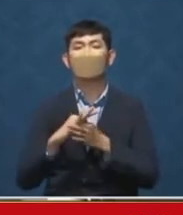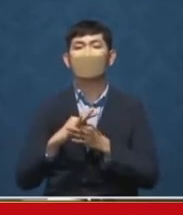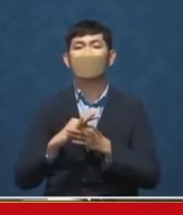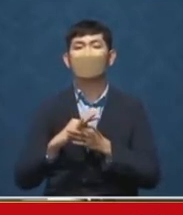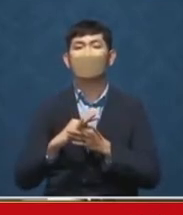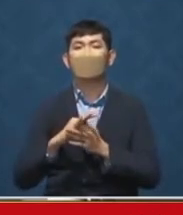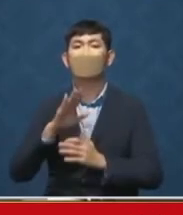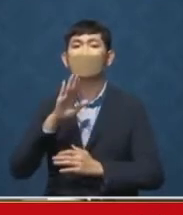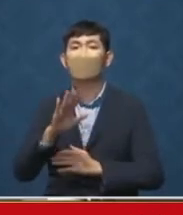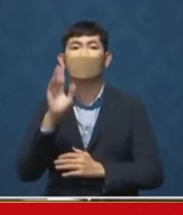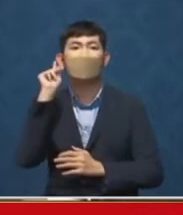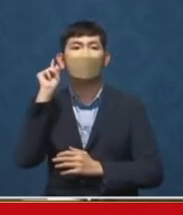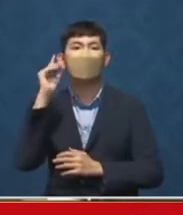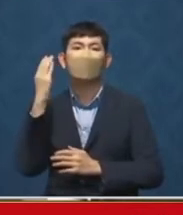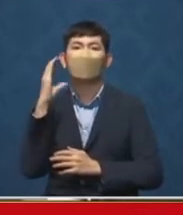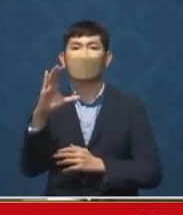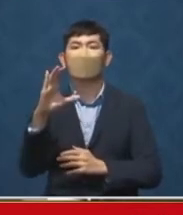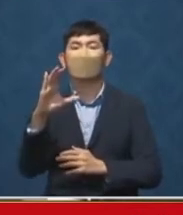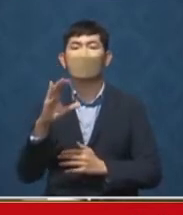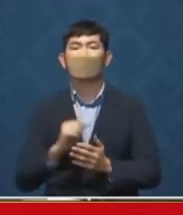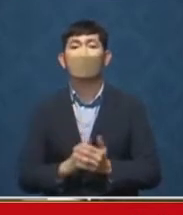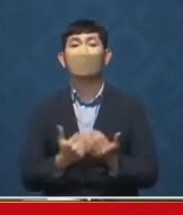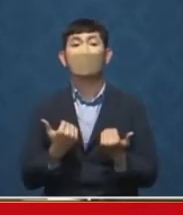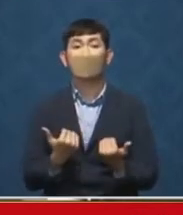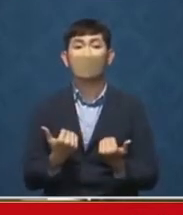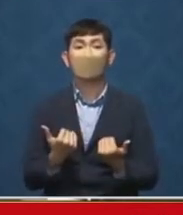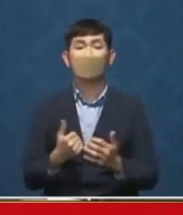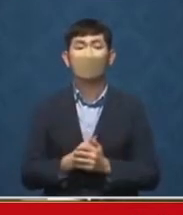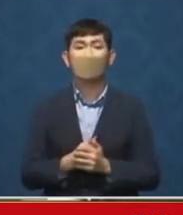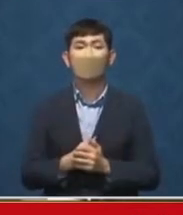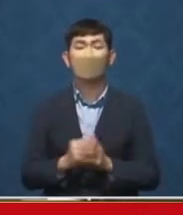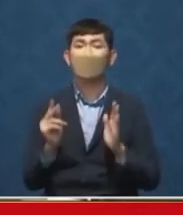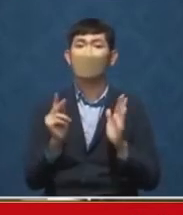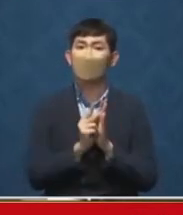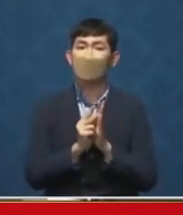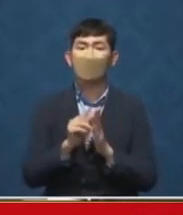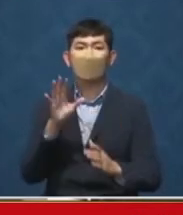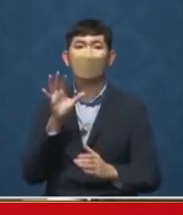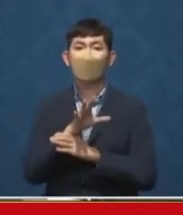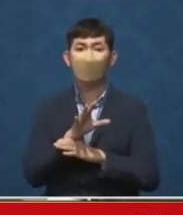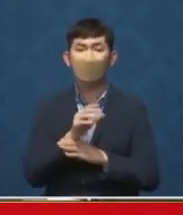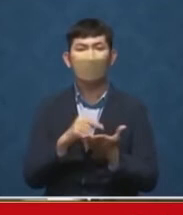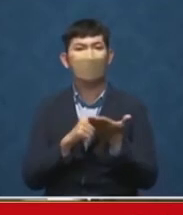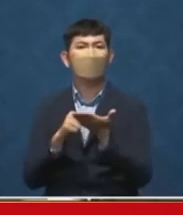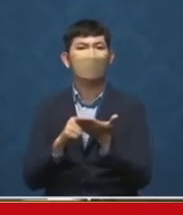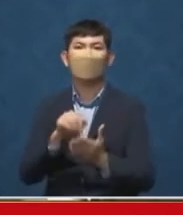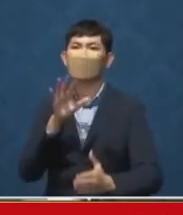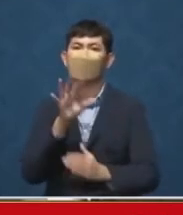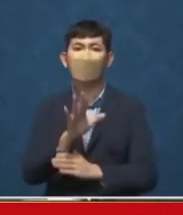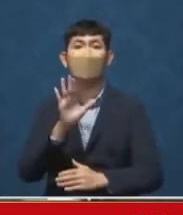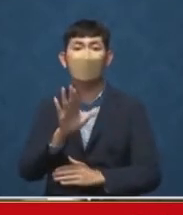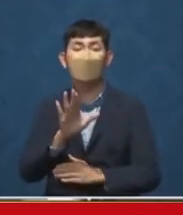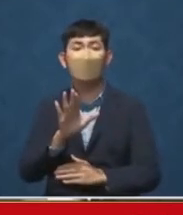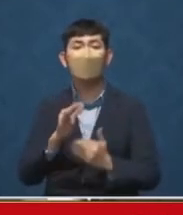การในการกำหนดห้ามเสนอข่าววันนี้ จะไปกำหนดกฎเกณฑ์บังคับคนจะเสนอโ